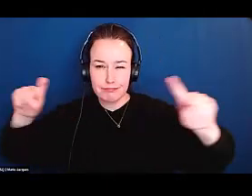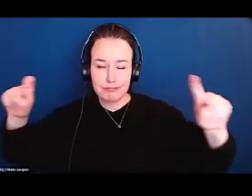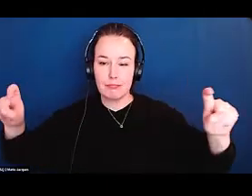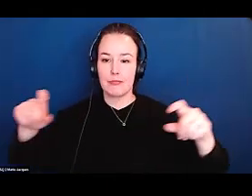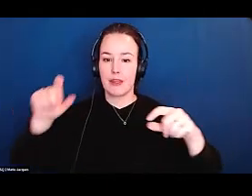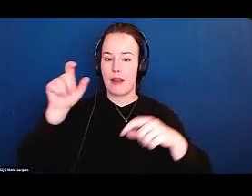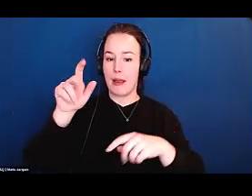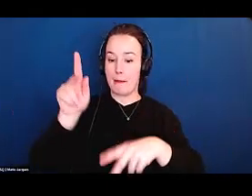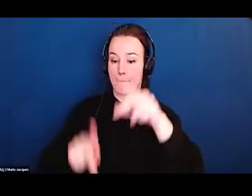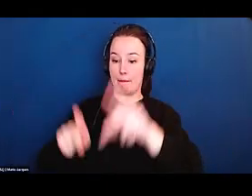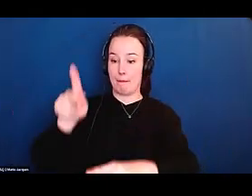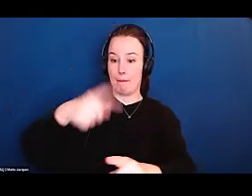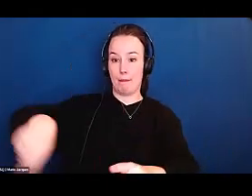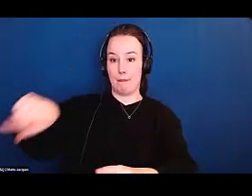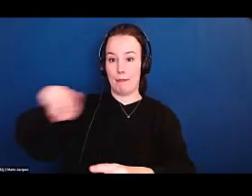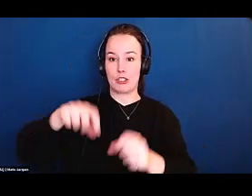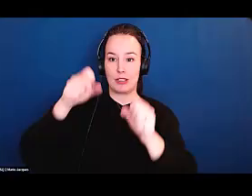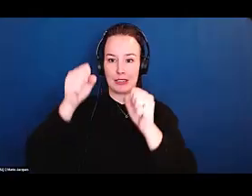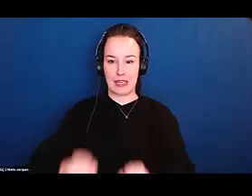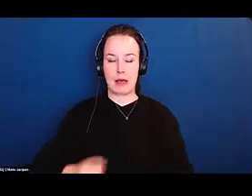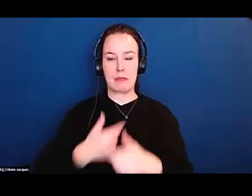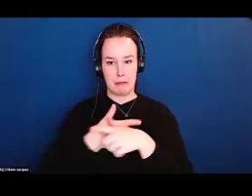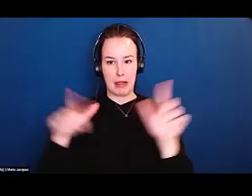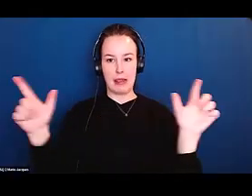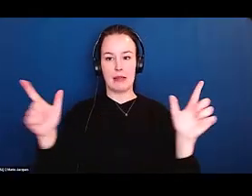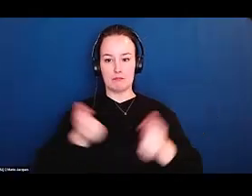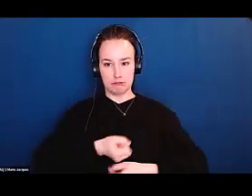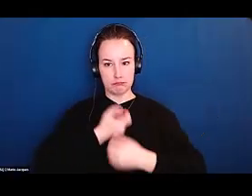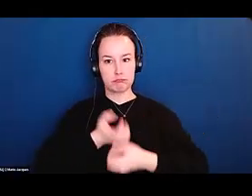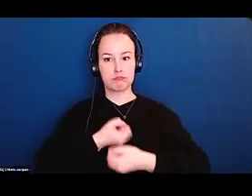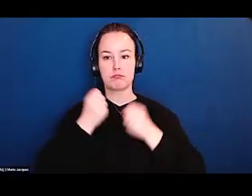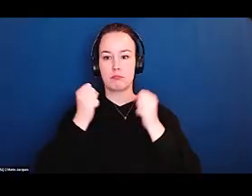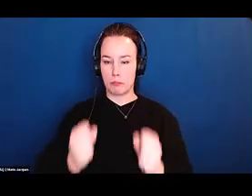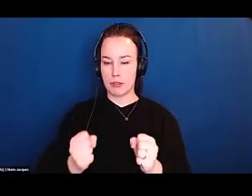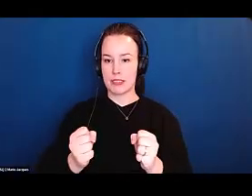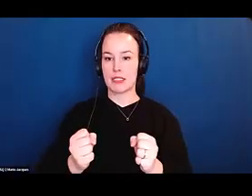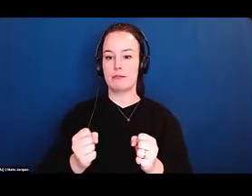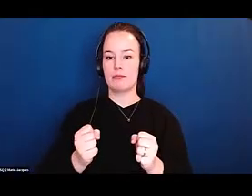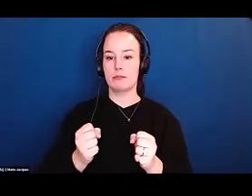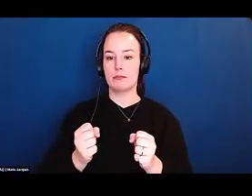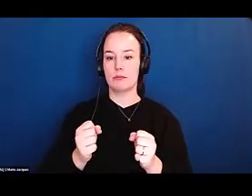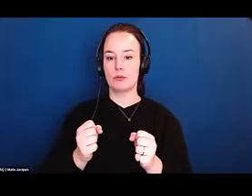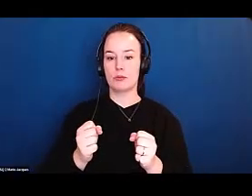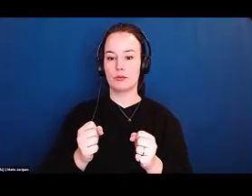monde. Il faut que les personnes puissent avoir la liberté de parler